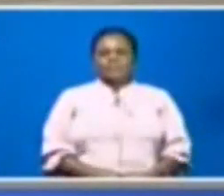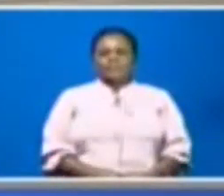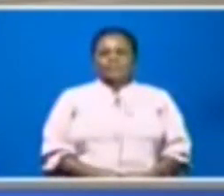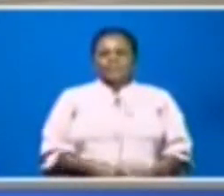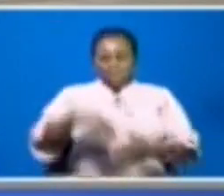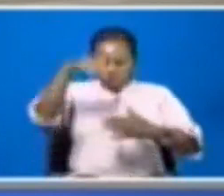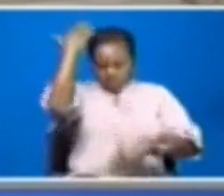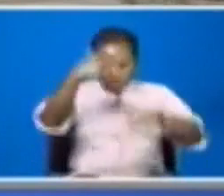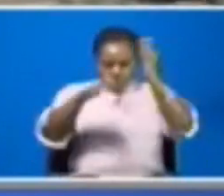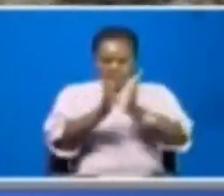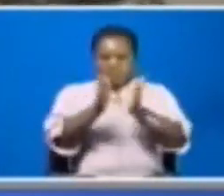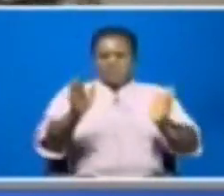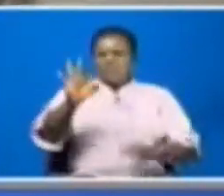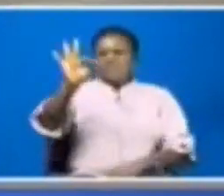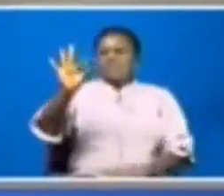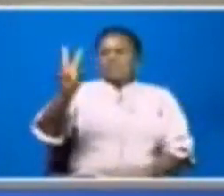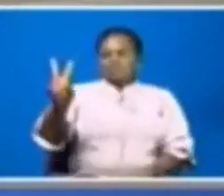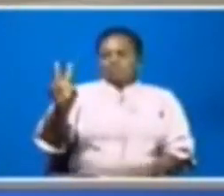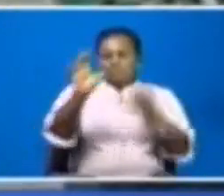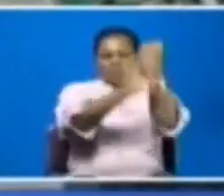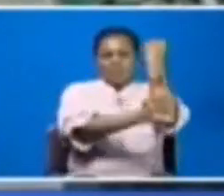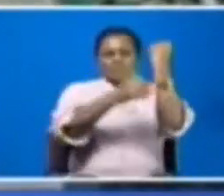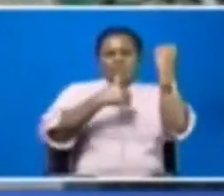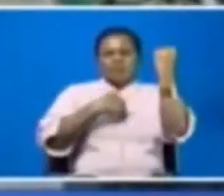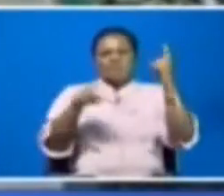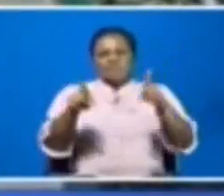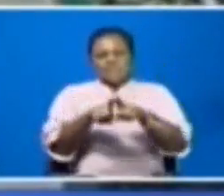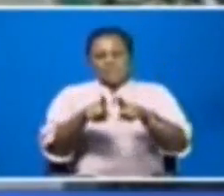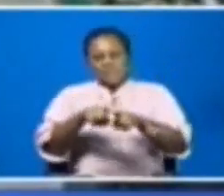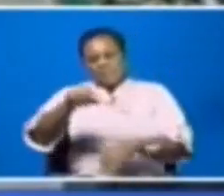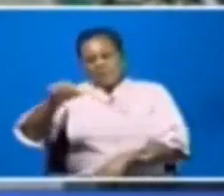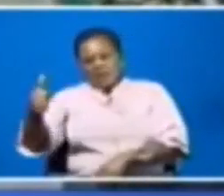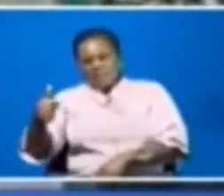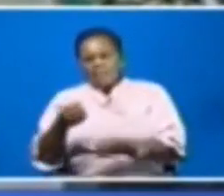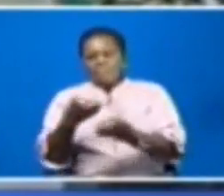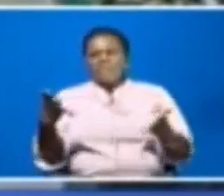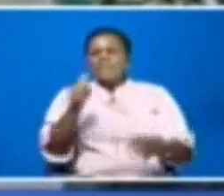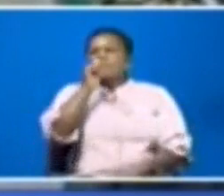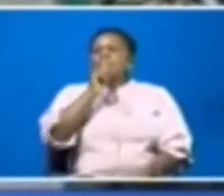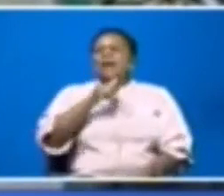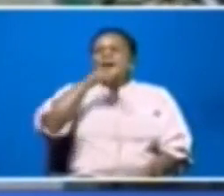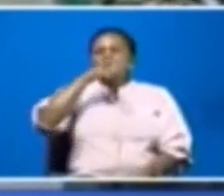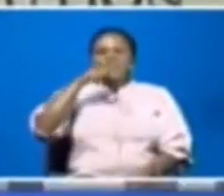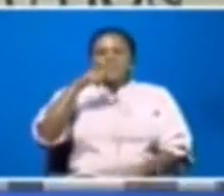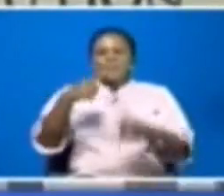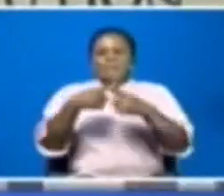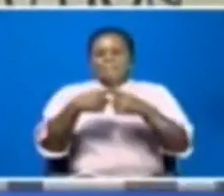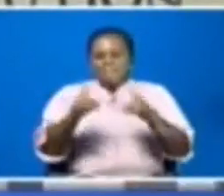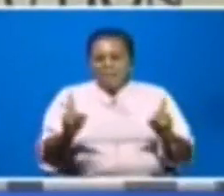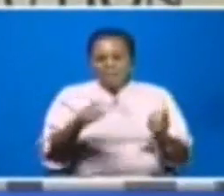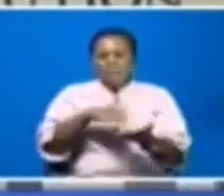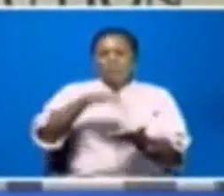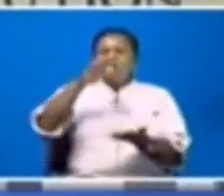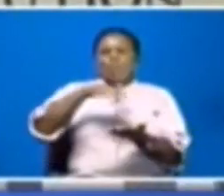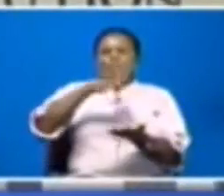Vipo vyuo vikuu vya umma 32 nchini Kenya. Kisha vipo vyuo vingine vingi vya binafsi. Hata hivyo idadi hiyo